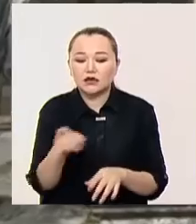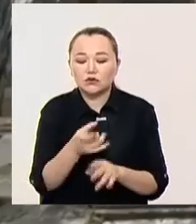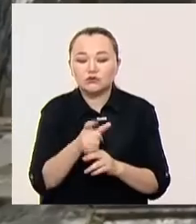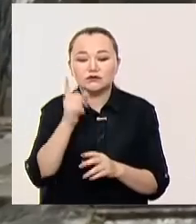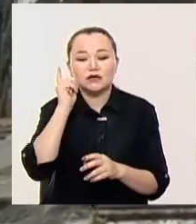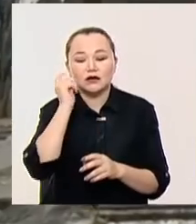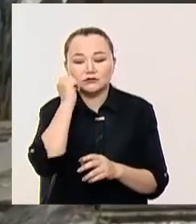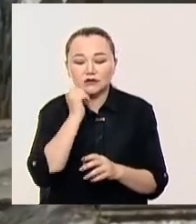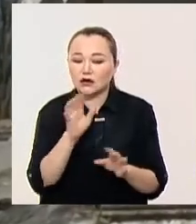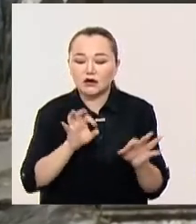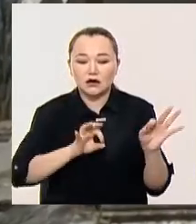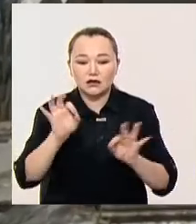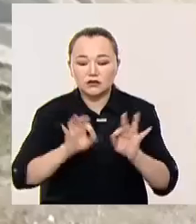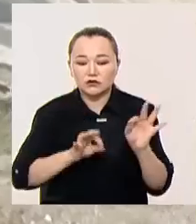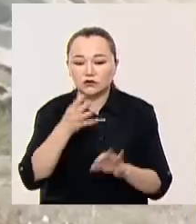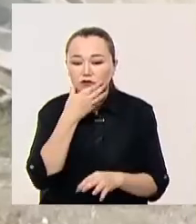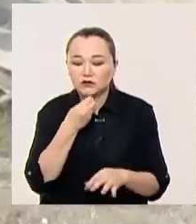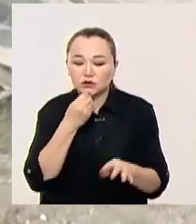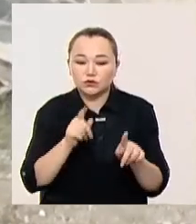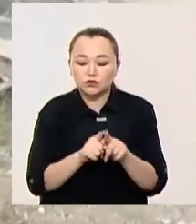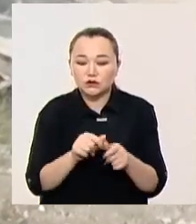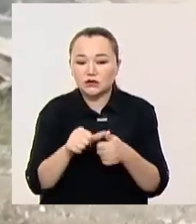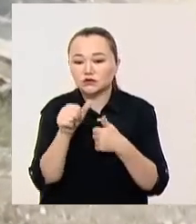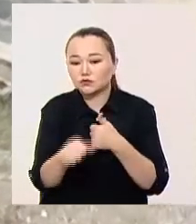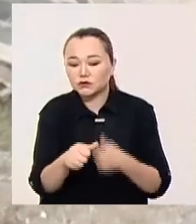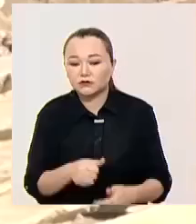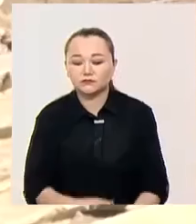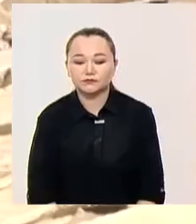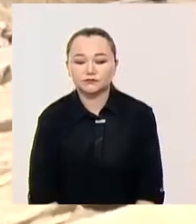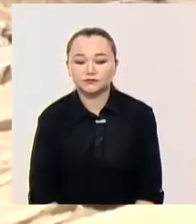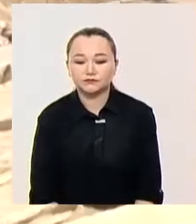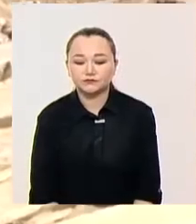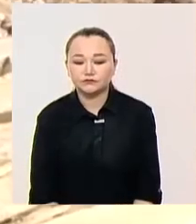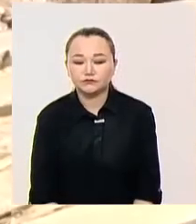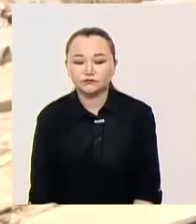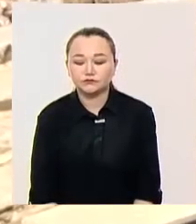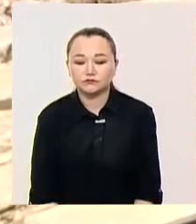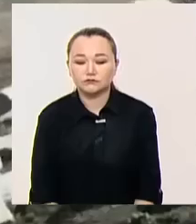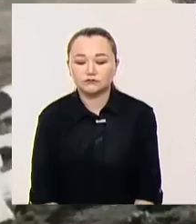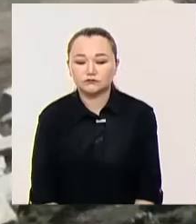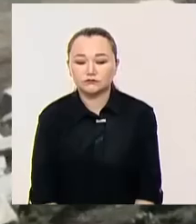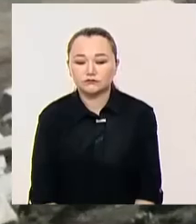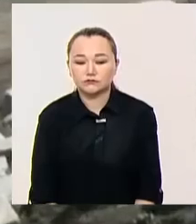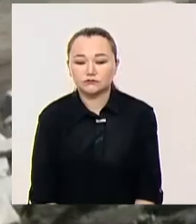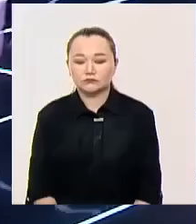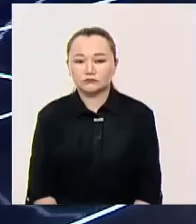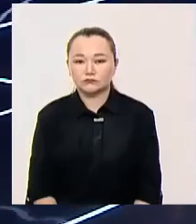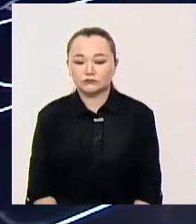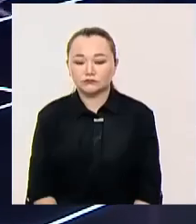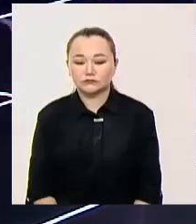емес, архитектуралық сәулетімен де ерекше. Нұрайын Рахай, Дәулетбай Нұрмахан, Информбюро,